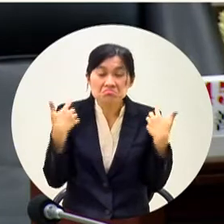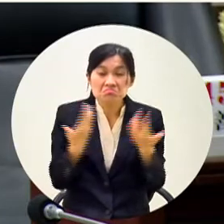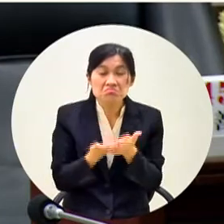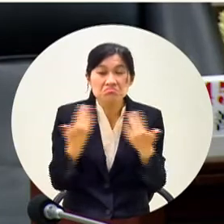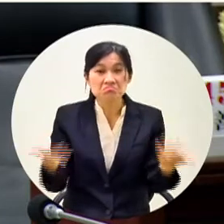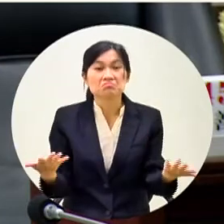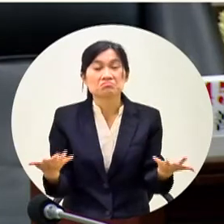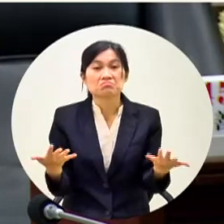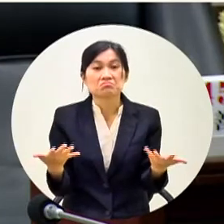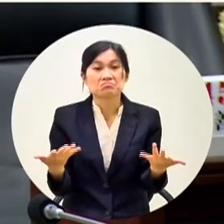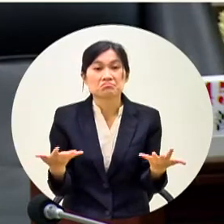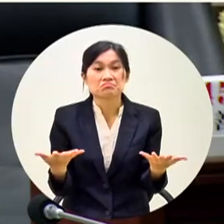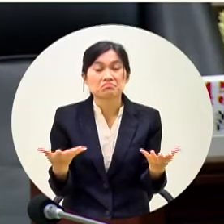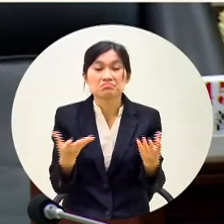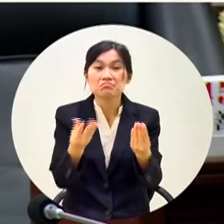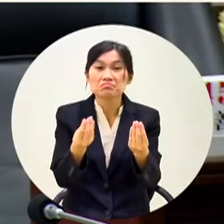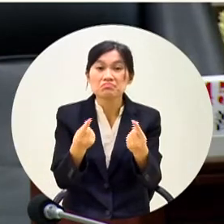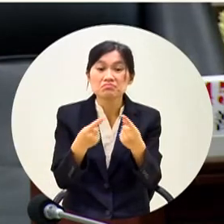理吼、哦？